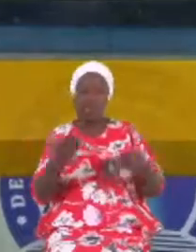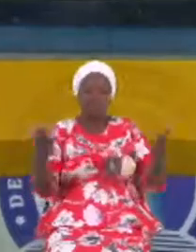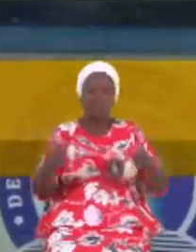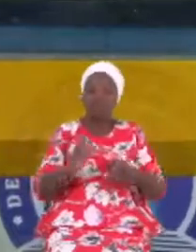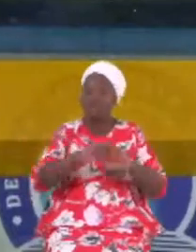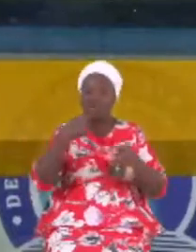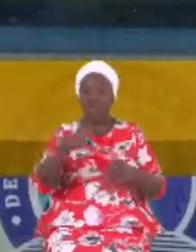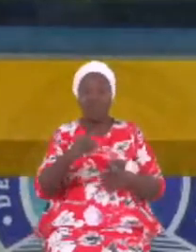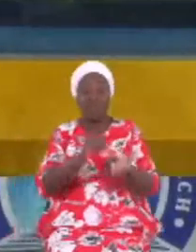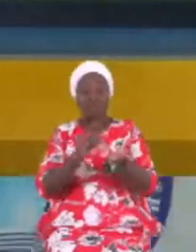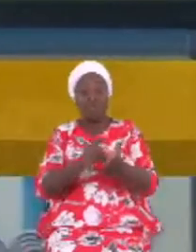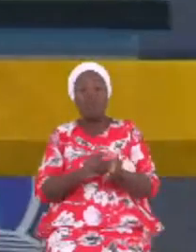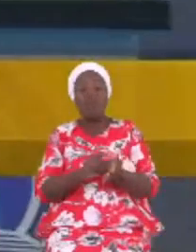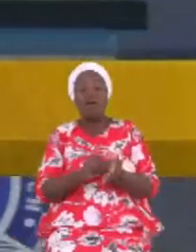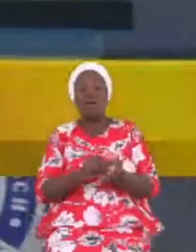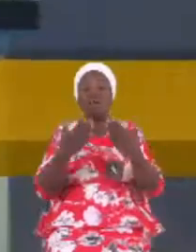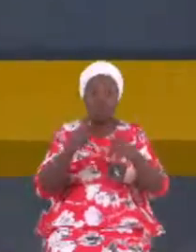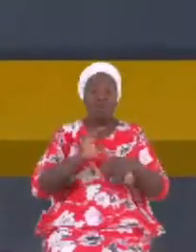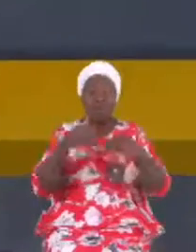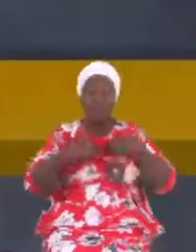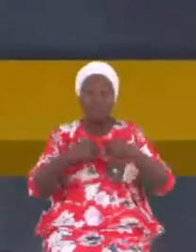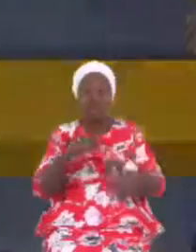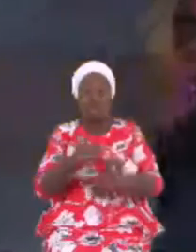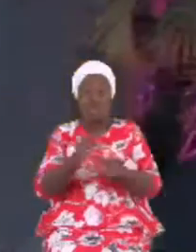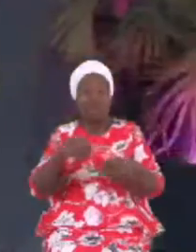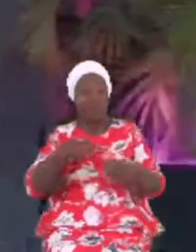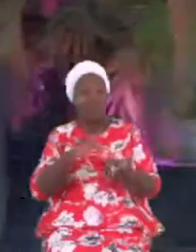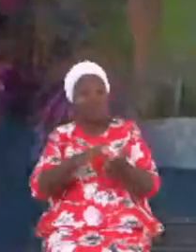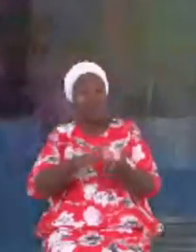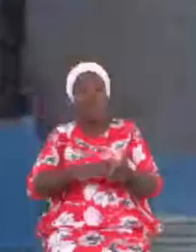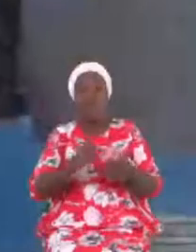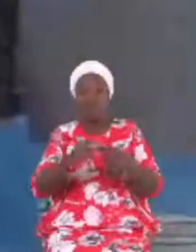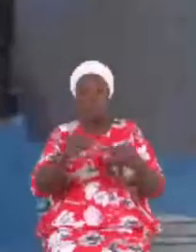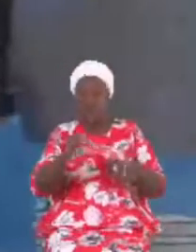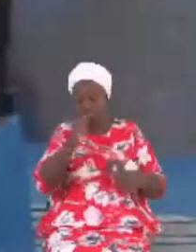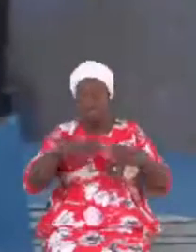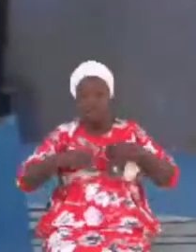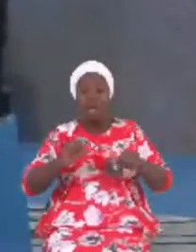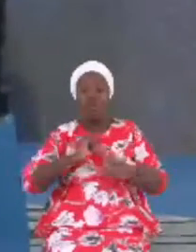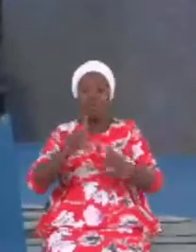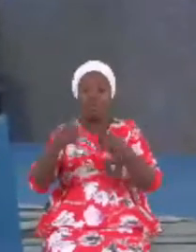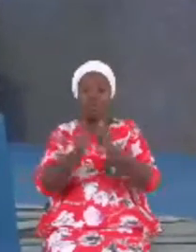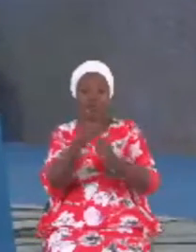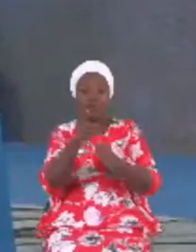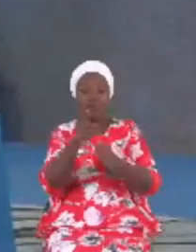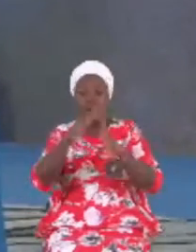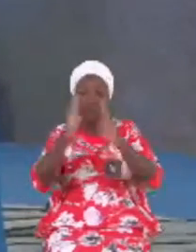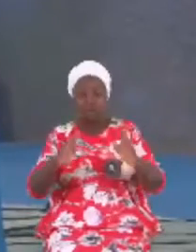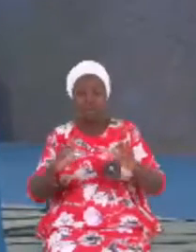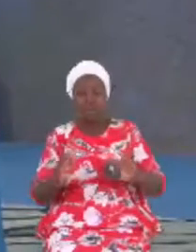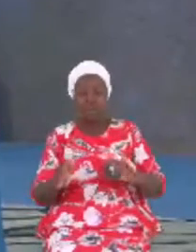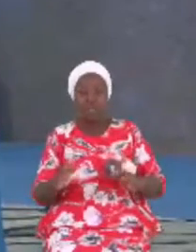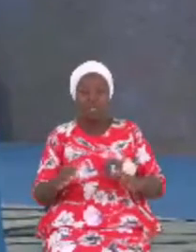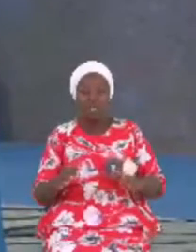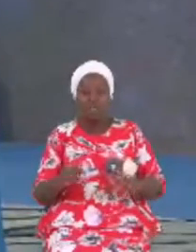vraiment joui de ton traitement. Je vais te suivre à la maison et vivre avec toi pour le restant de ma vie. Donne-moi un refuge dans ta maison.